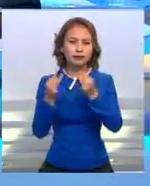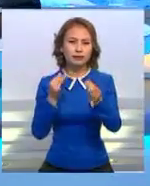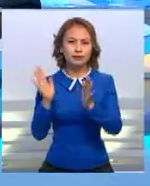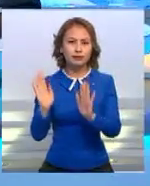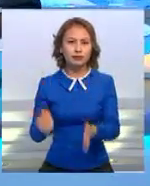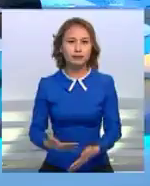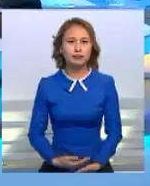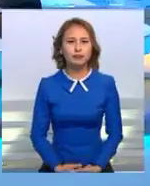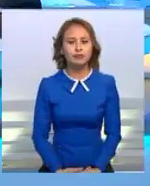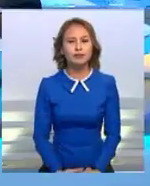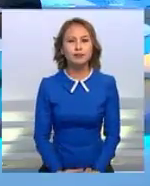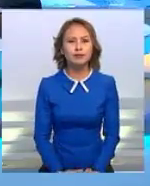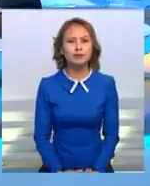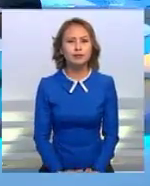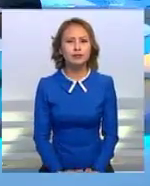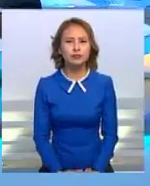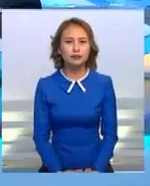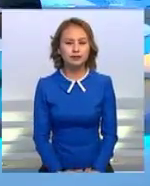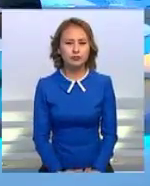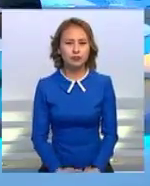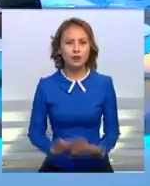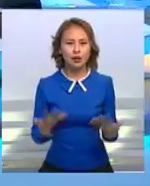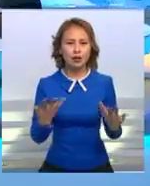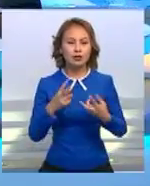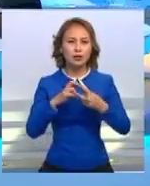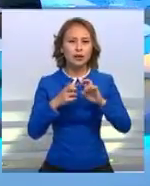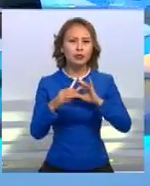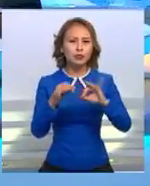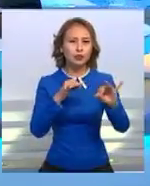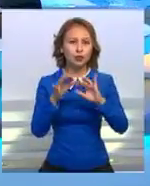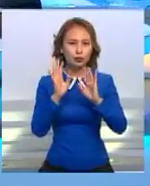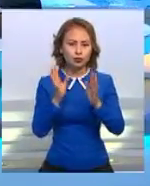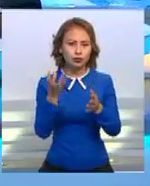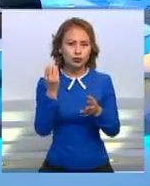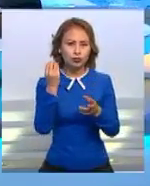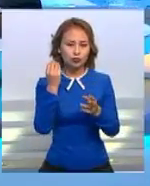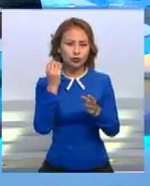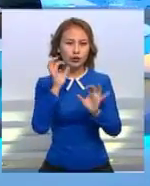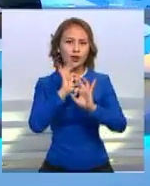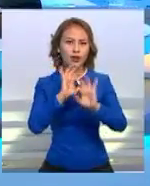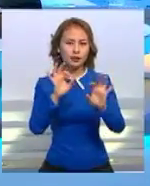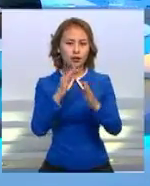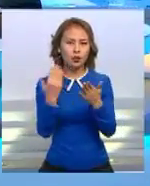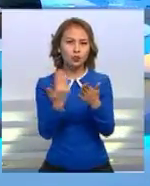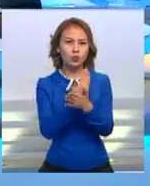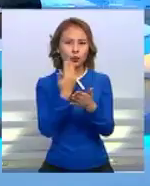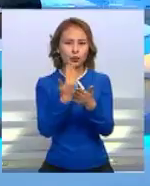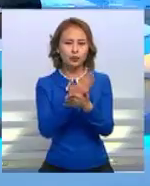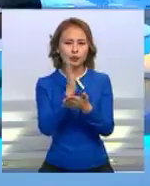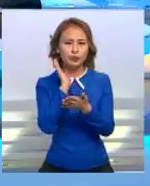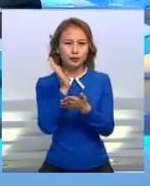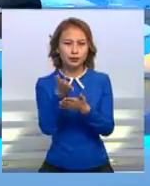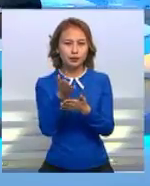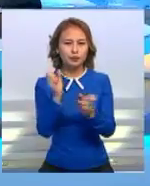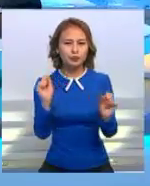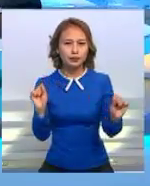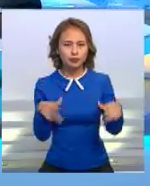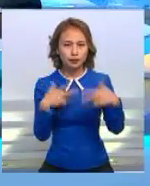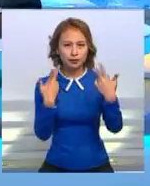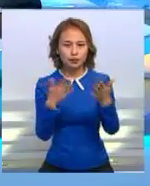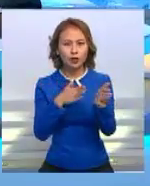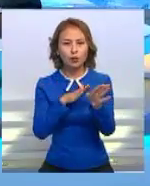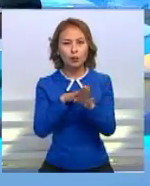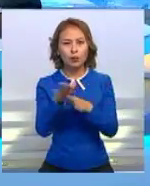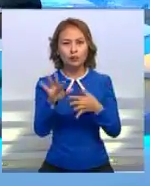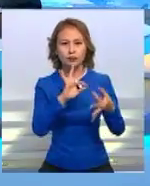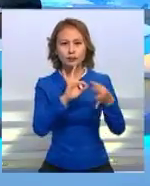алмасуына қолайлы. Алдағы қандай мәселелер қаралатынын жиын барысы жөнінде құрметті көрермендер алдағы жаңалықтар топтамасына толыққанды